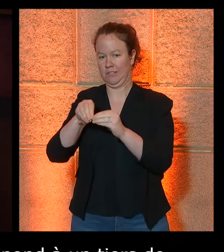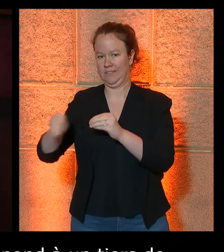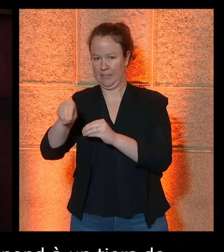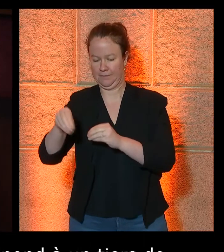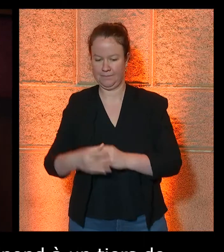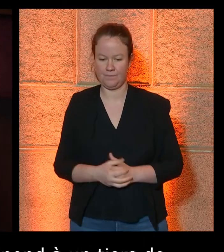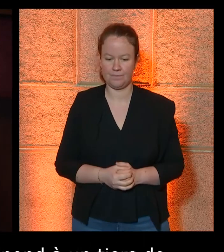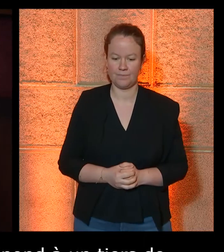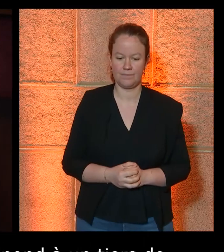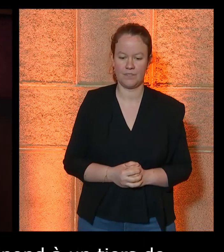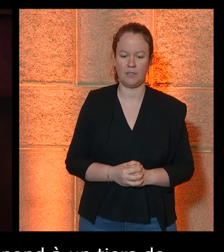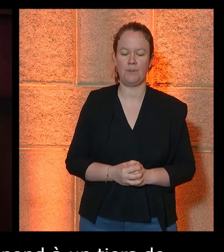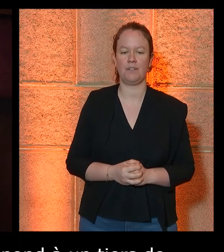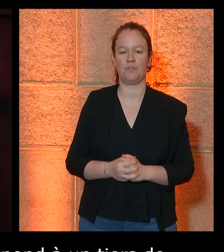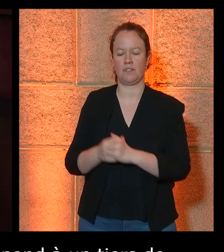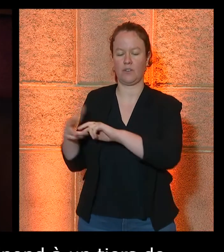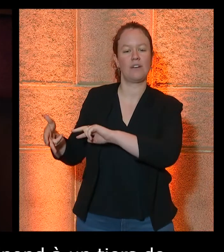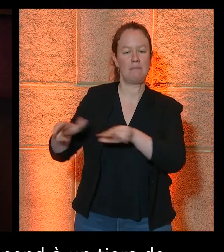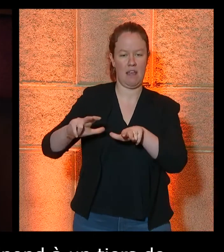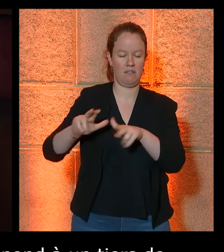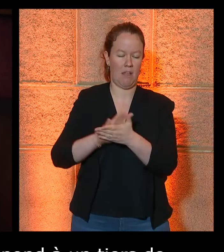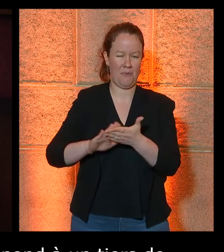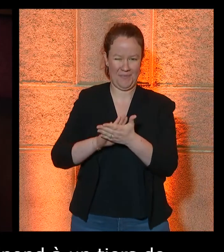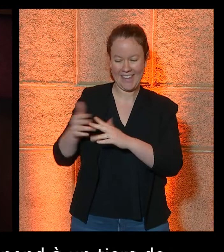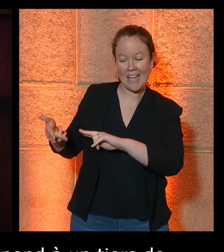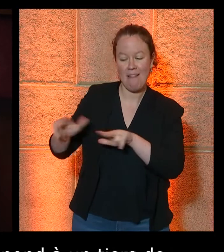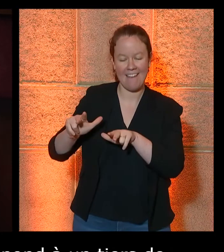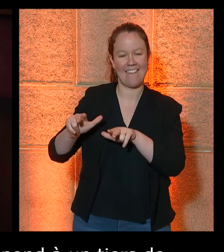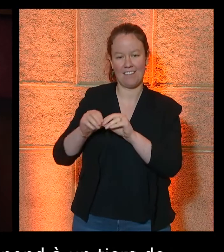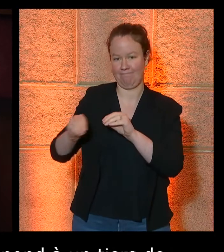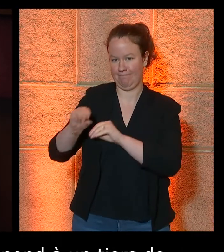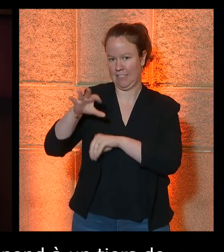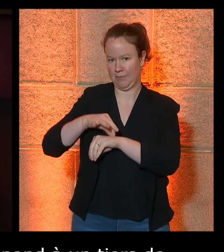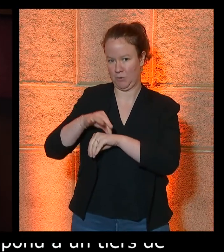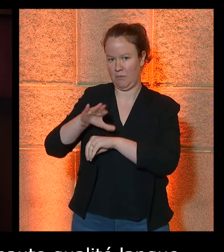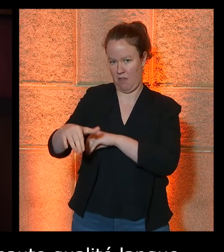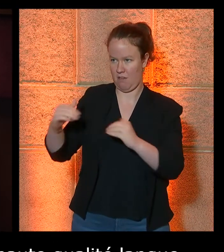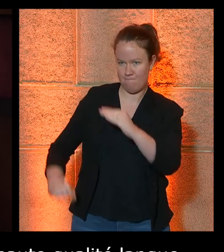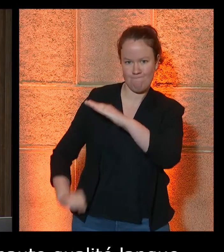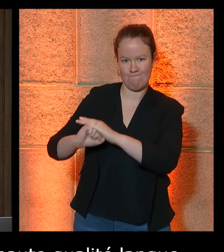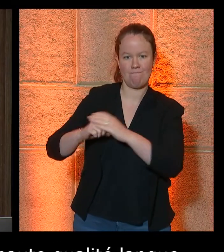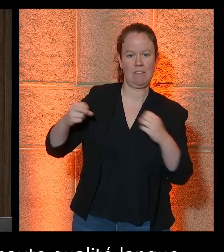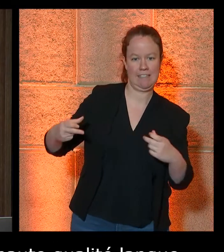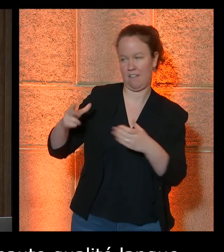Voilà, donc nous regarderons ces critères pendant cette campagne. Merci.